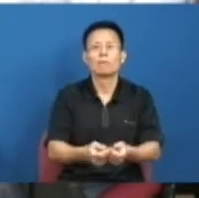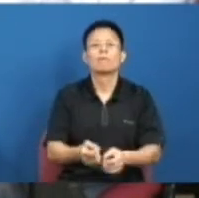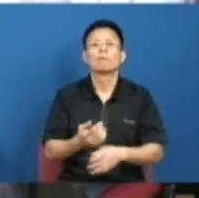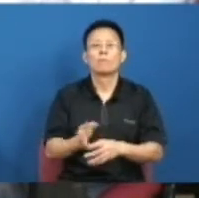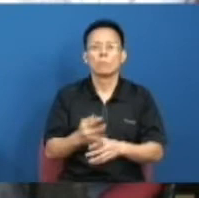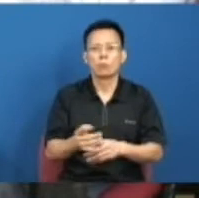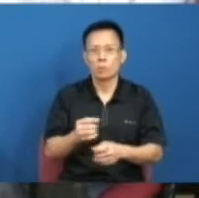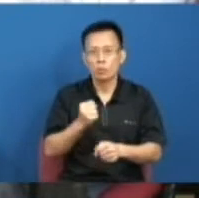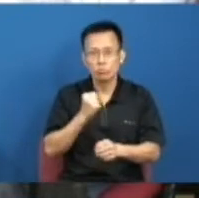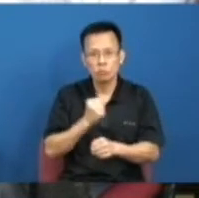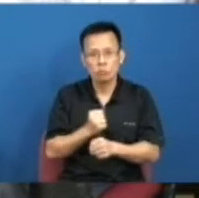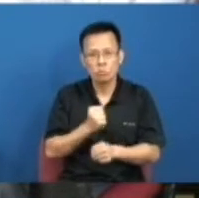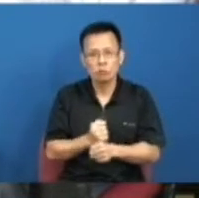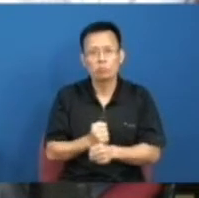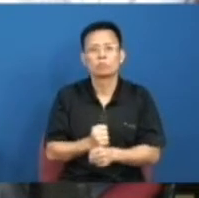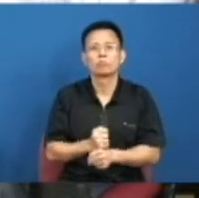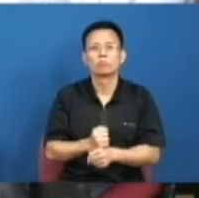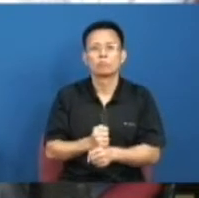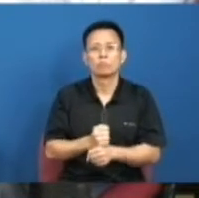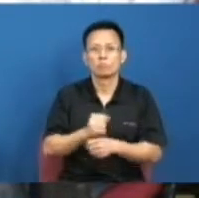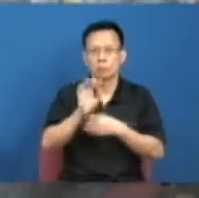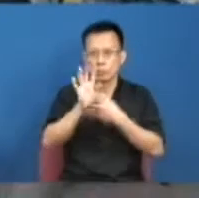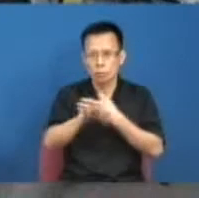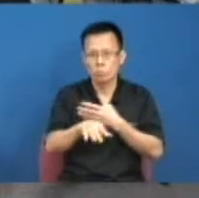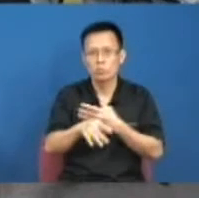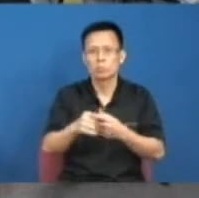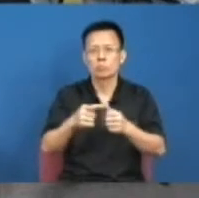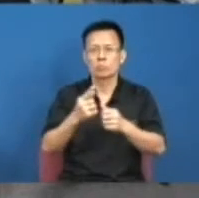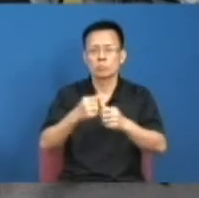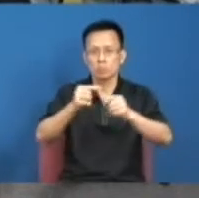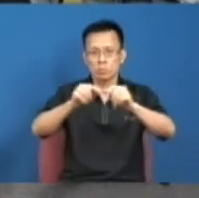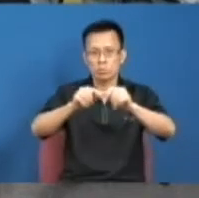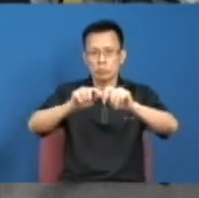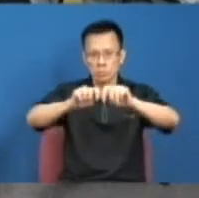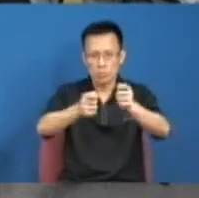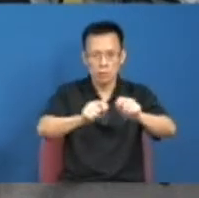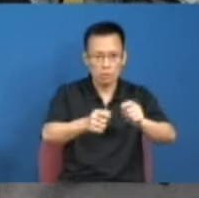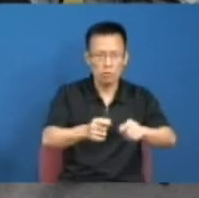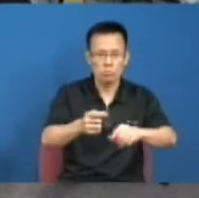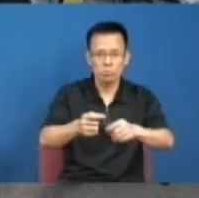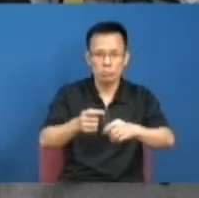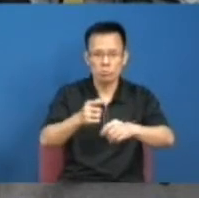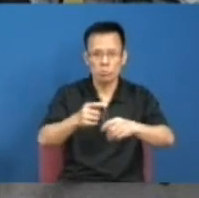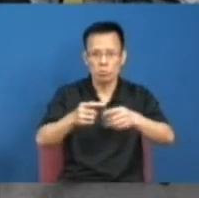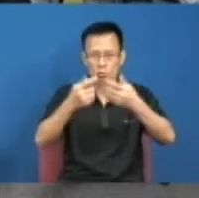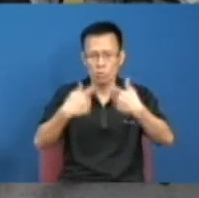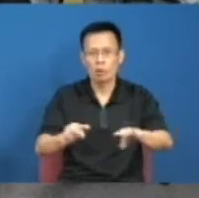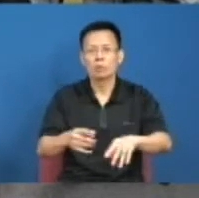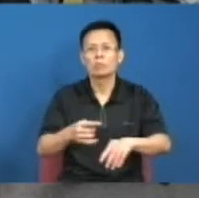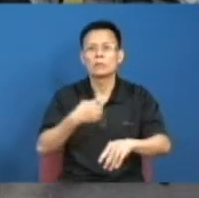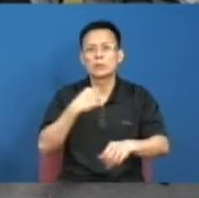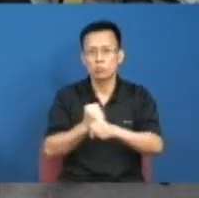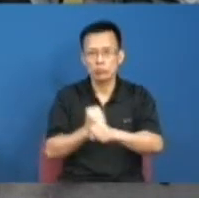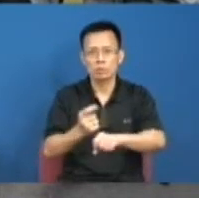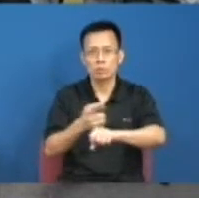做咗呢個功夫之後咧，我哋一定拆咗啲嘢之後咧，一定要做啲臨時嘅防水程序，